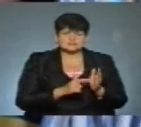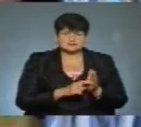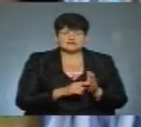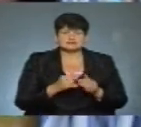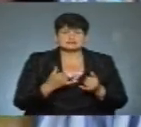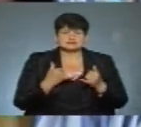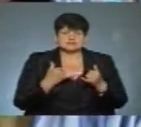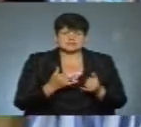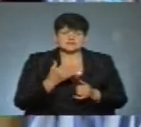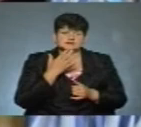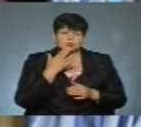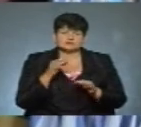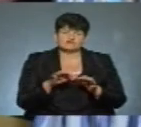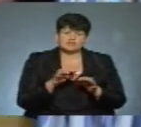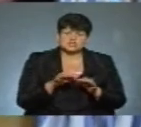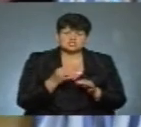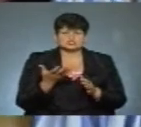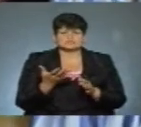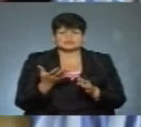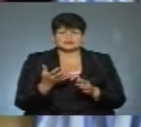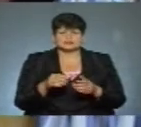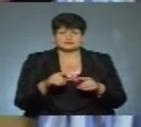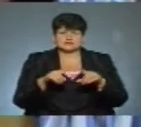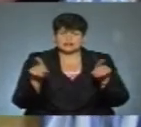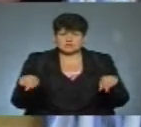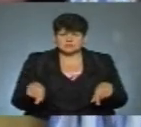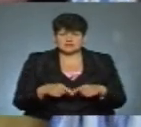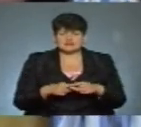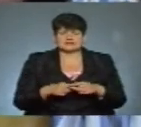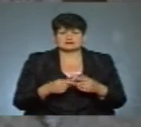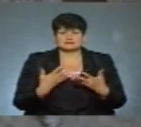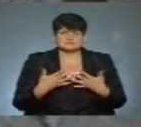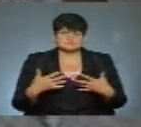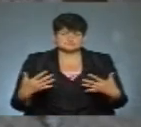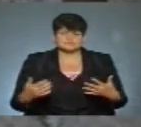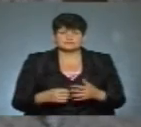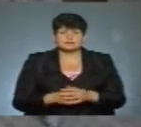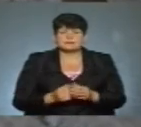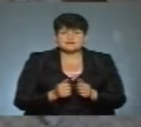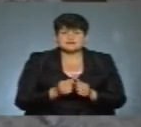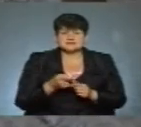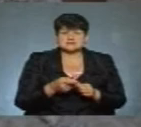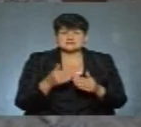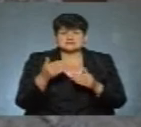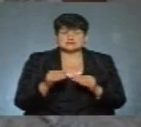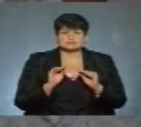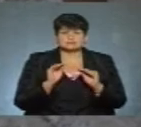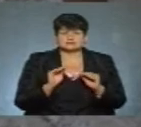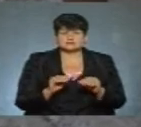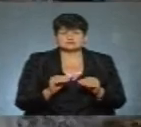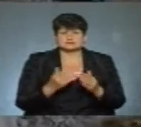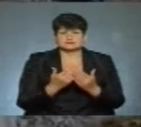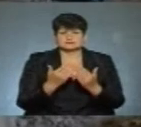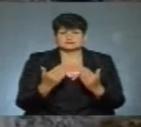етнографічних матеріалів, тобто вишивка, килимарство, інструменти, ремесла. Біля цієї стіни встановлять вітрину, на якій